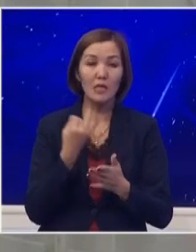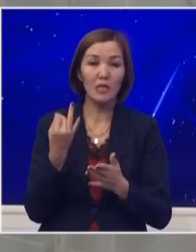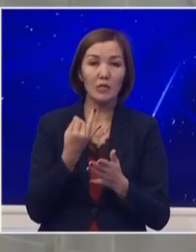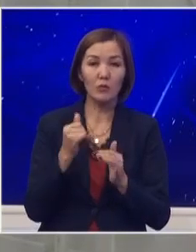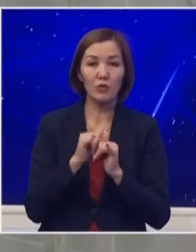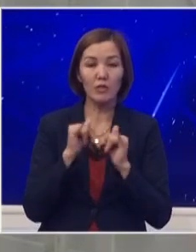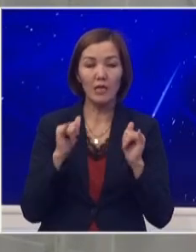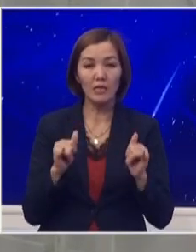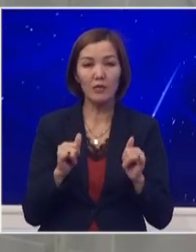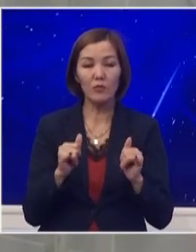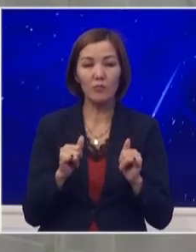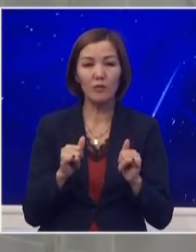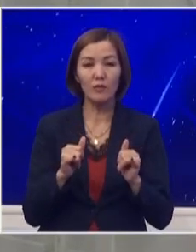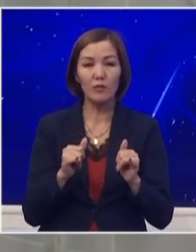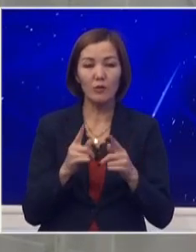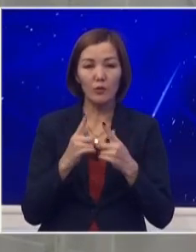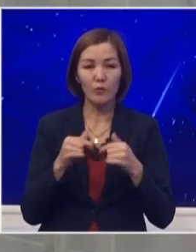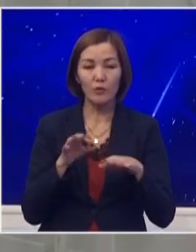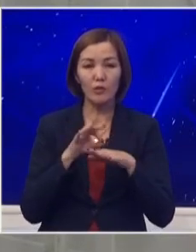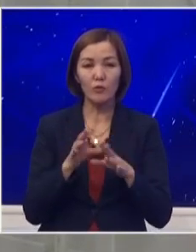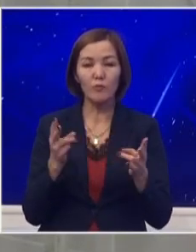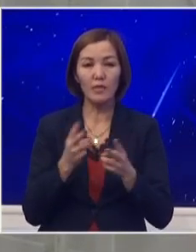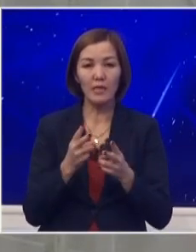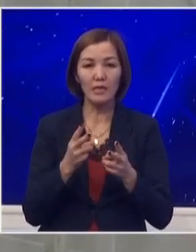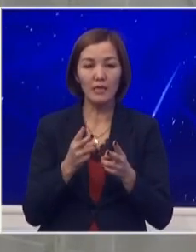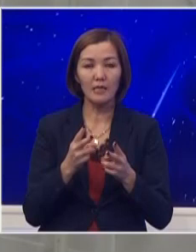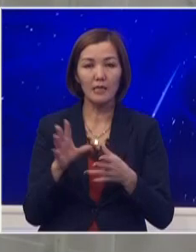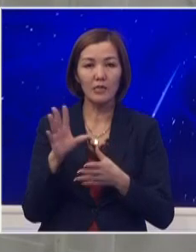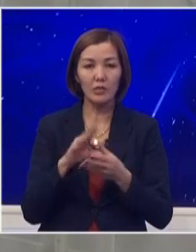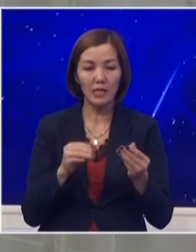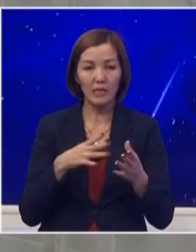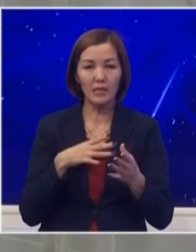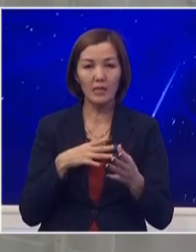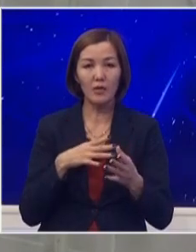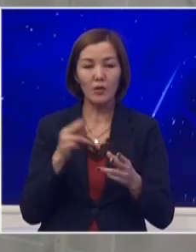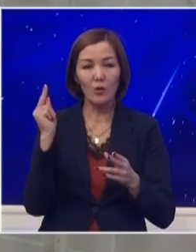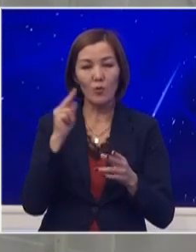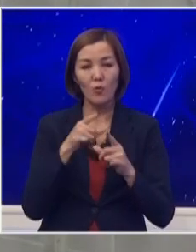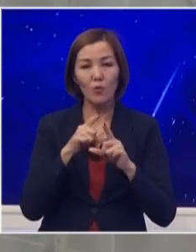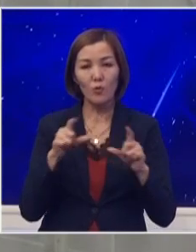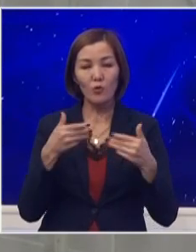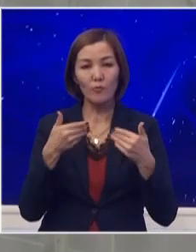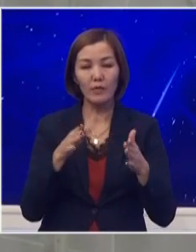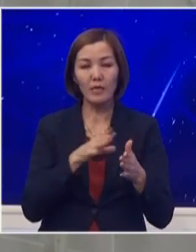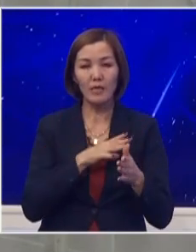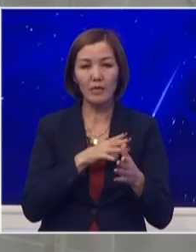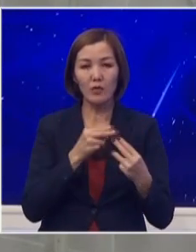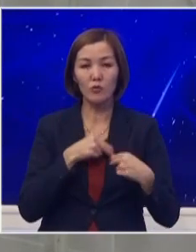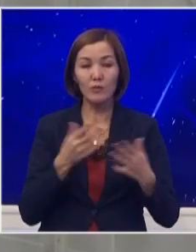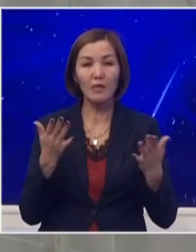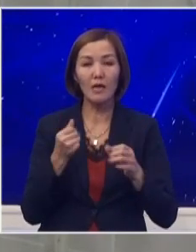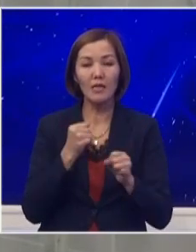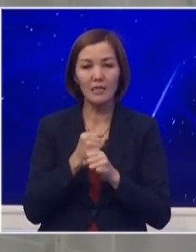арттырып, қызығушылығын қалдыру үшін ұйымдастырыватырмыз. Және де өздерінің оқу орындарын бітірген соң жұмыстарының қандай